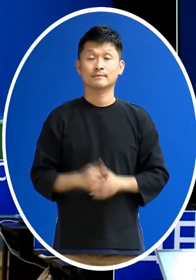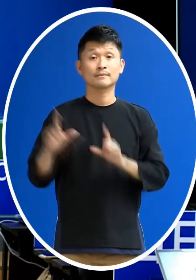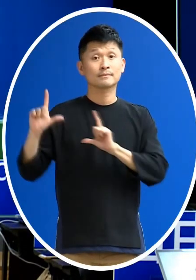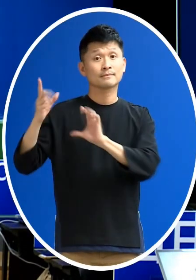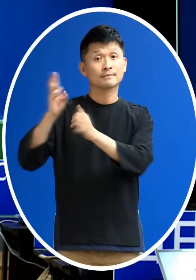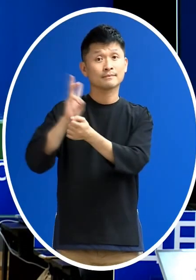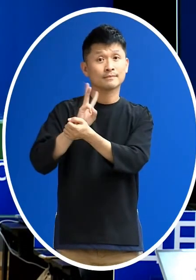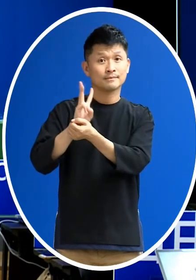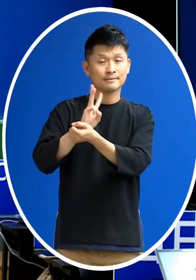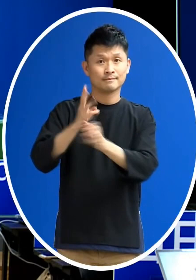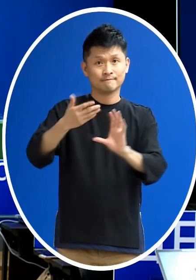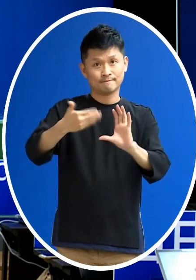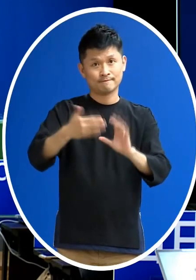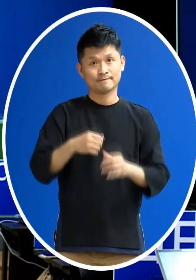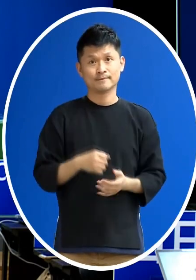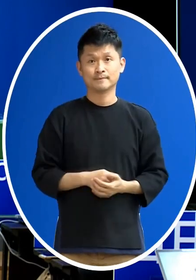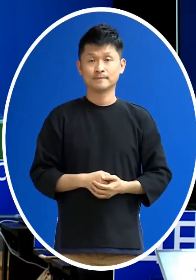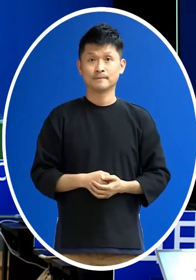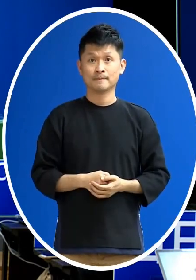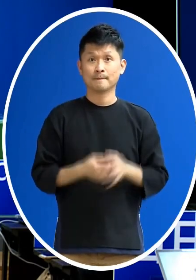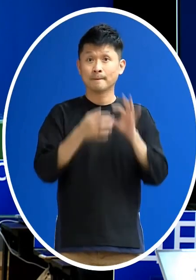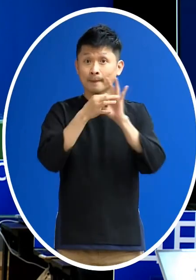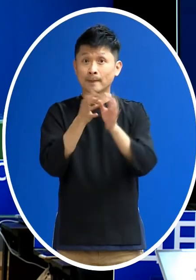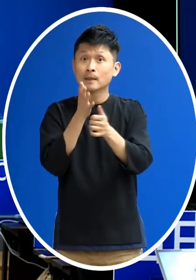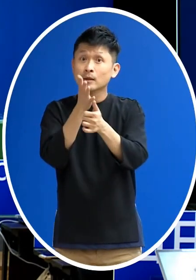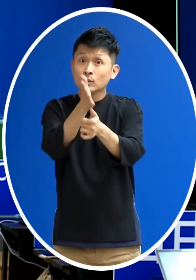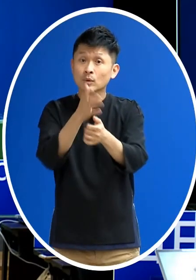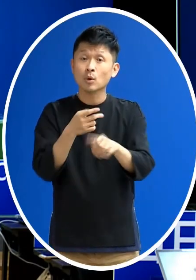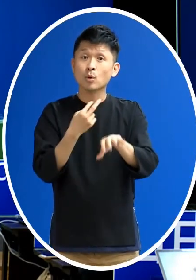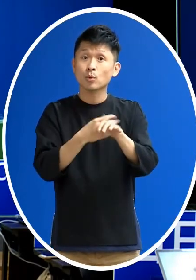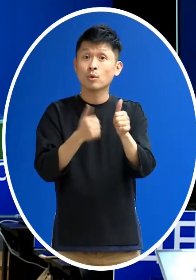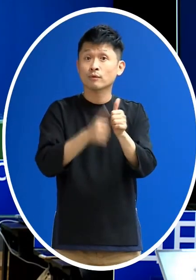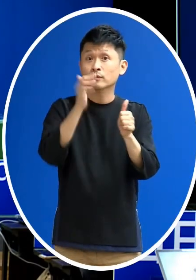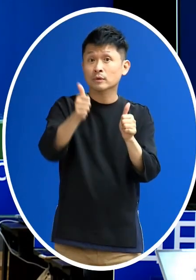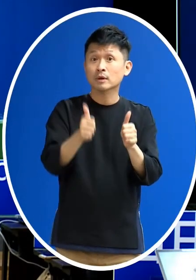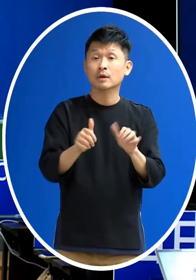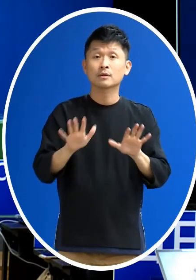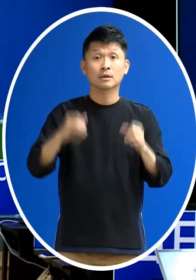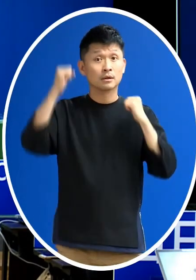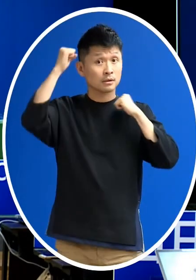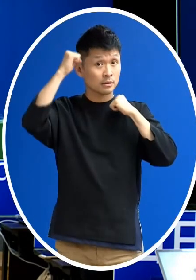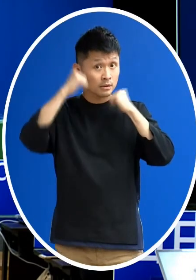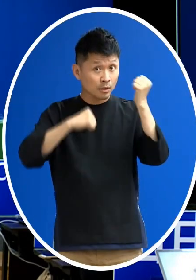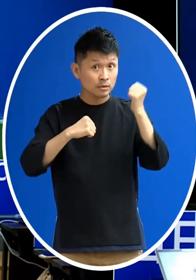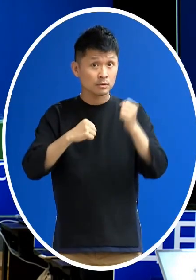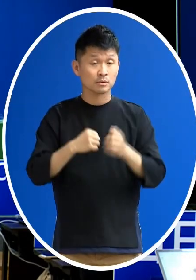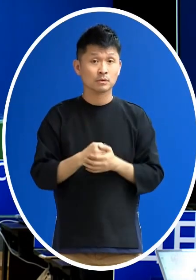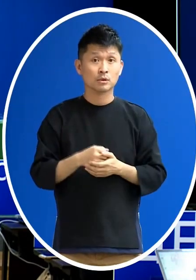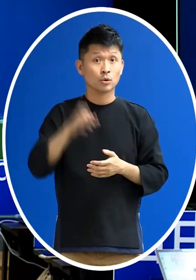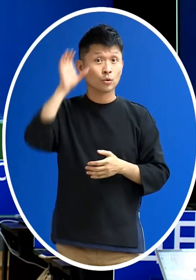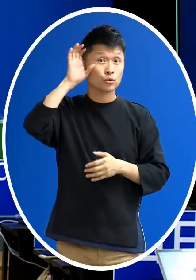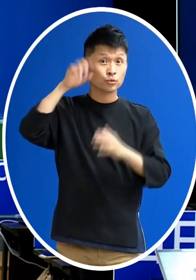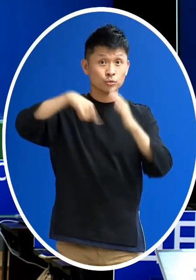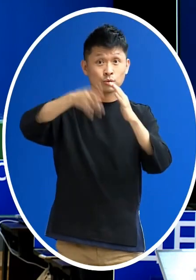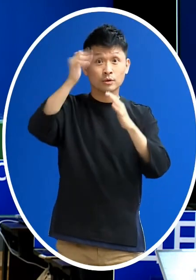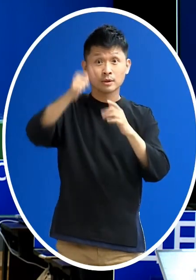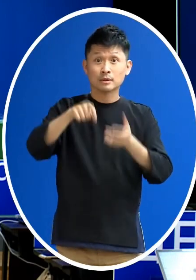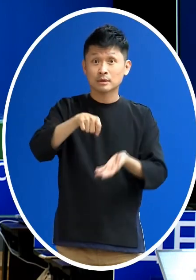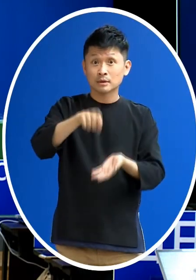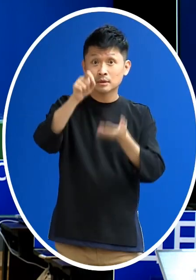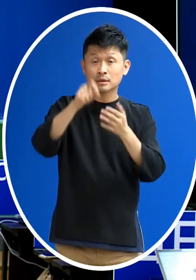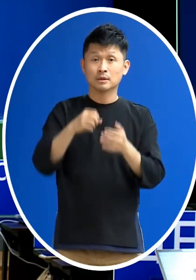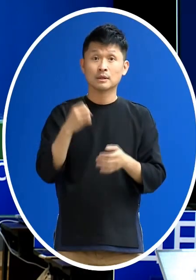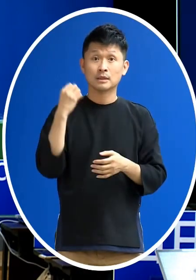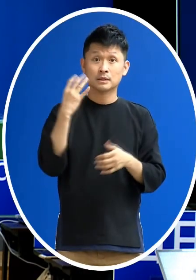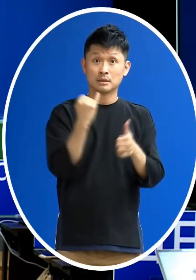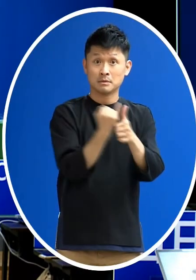东升， 不好意思，想要陈上提再请问一下罗副组长，就是今天上午的时候苏奎有讲到说那个新婚